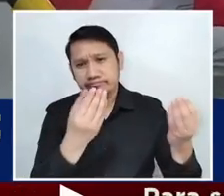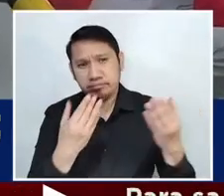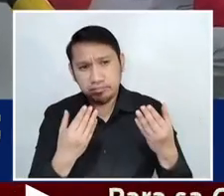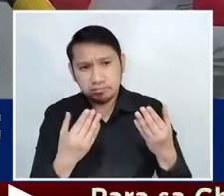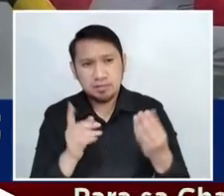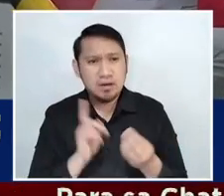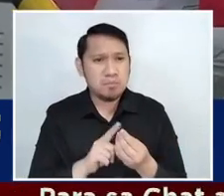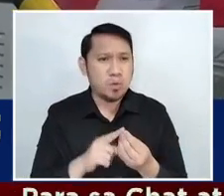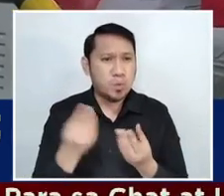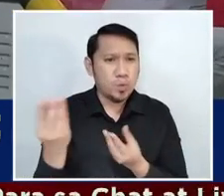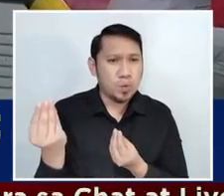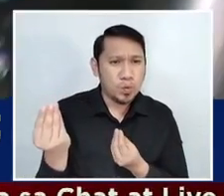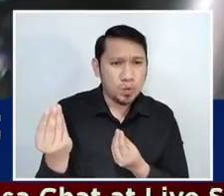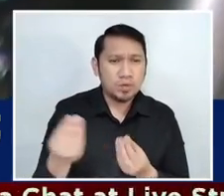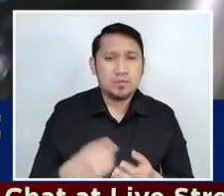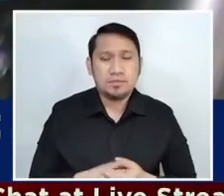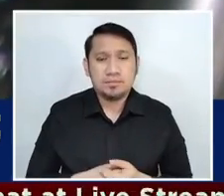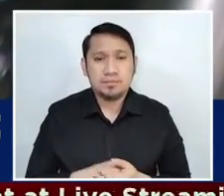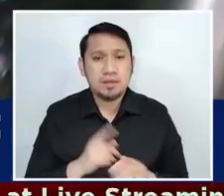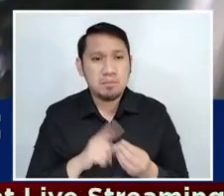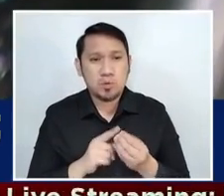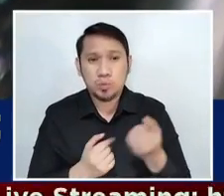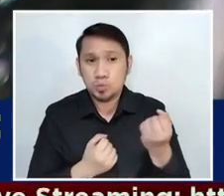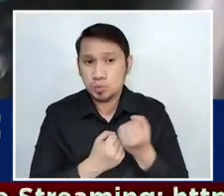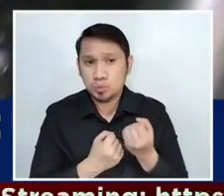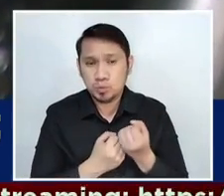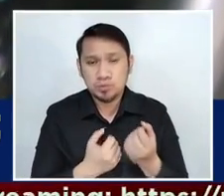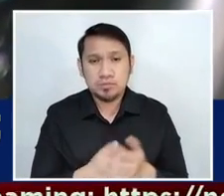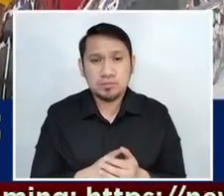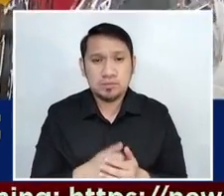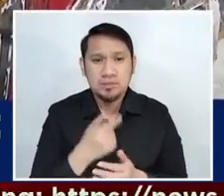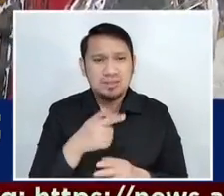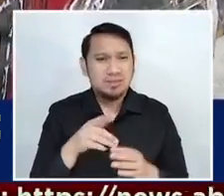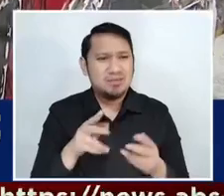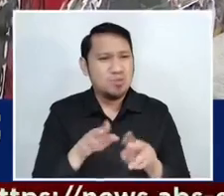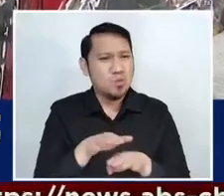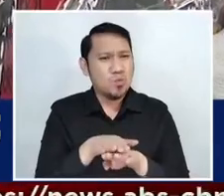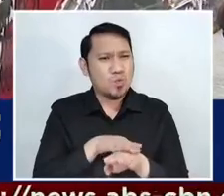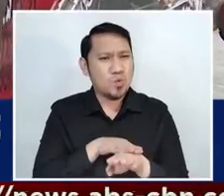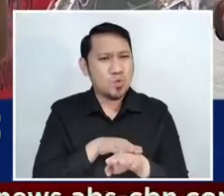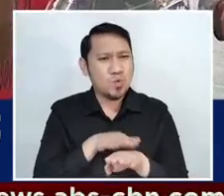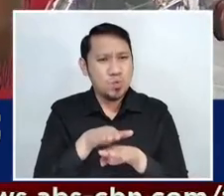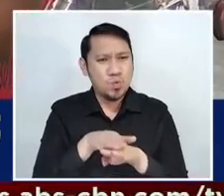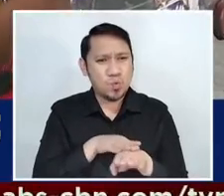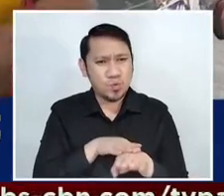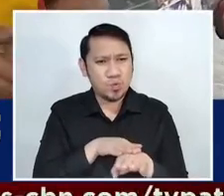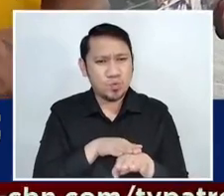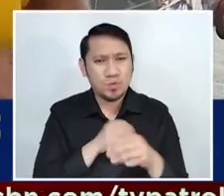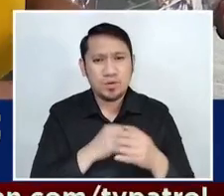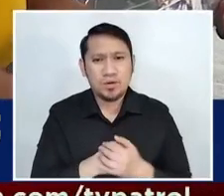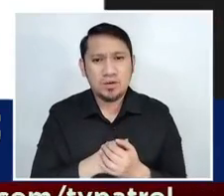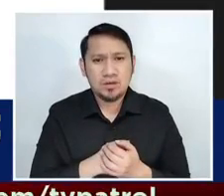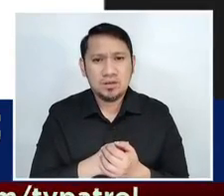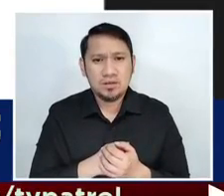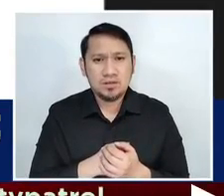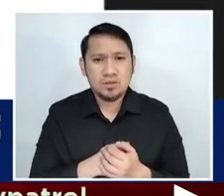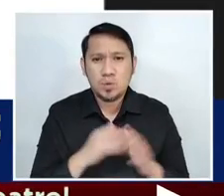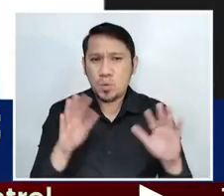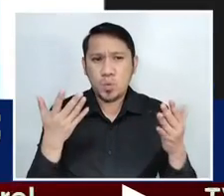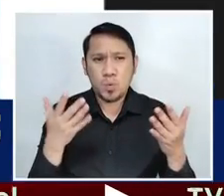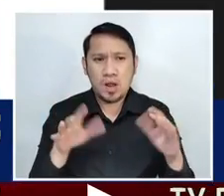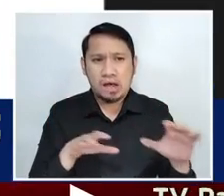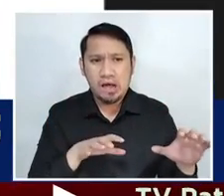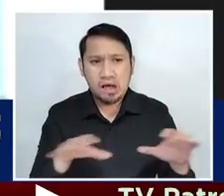Ng resulta doon sa fuel subsidy. Hindi lang mabagal yan eh. Talagang impotente.